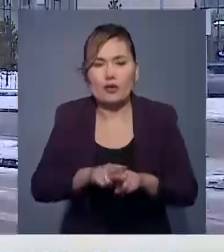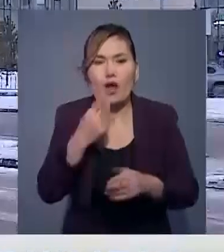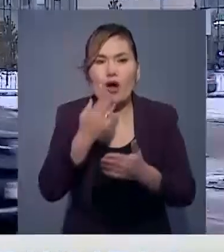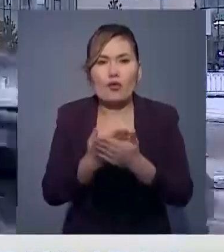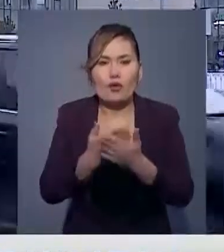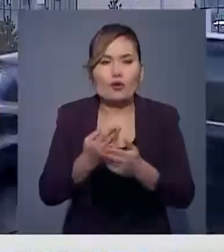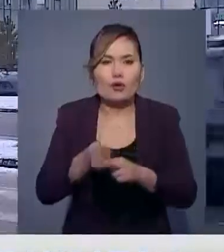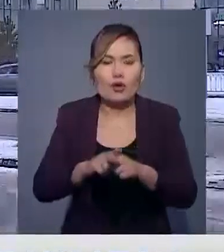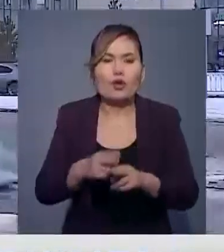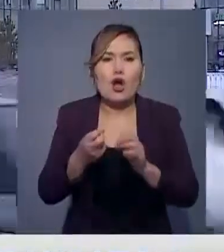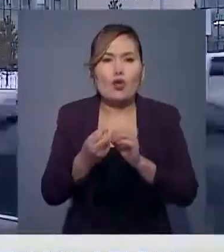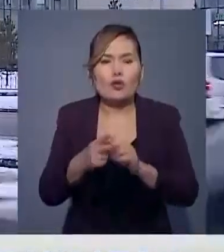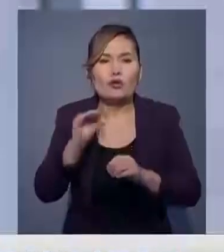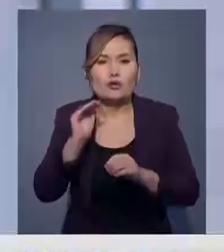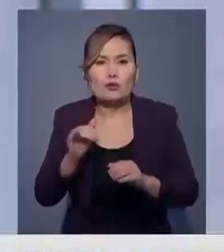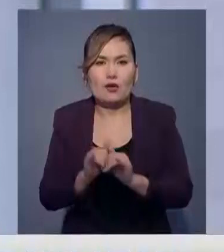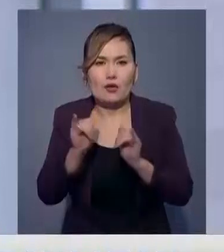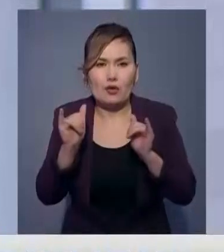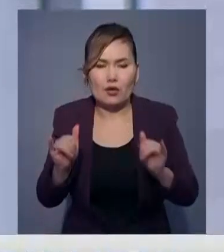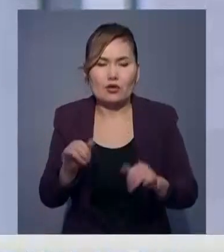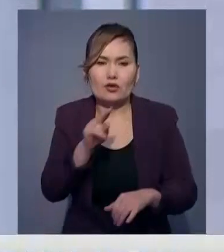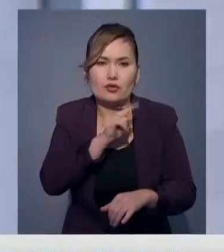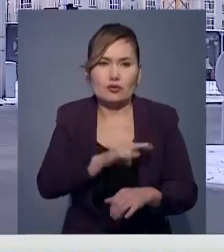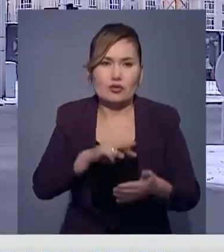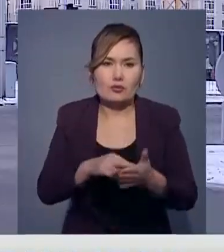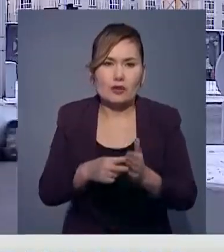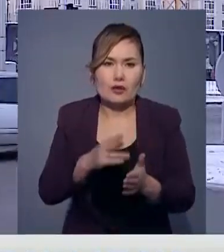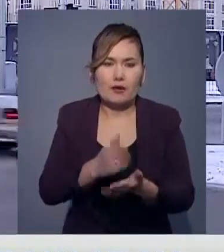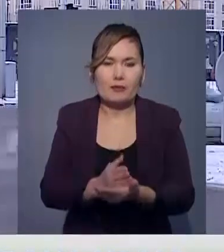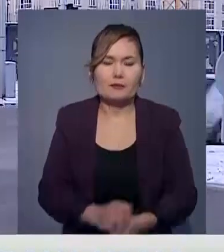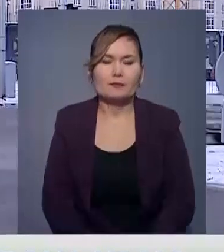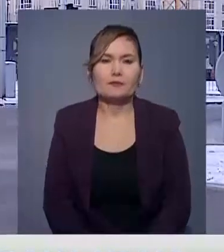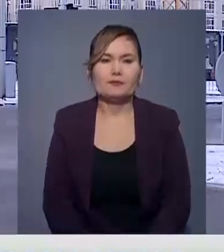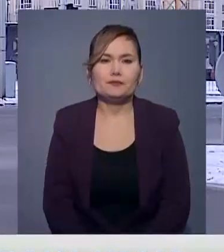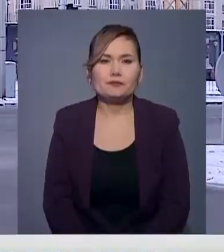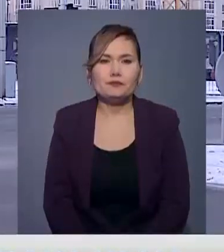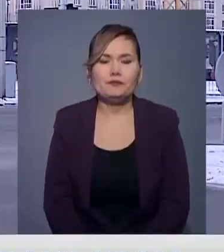көрсеткішті 13000-ға дейін жеткізу жоспарда бар. Нұршапағат Несіпбаев, хабар 24.